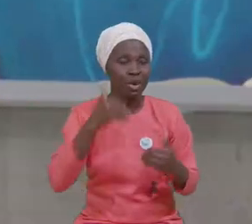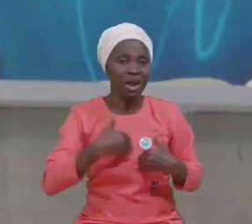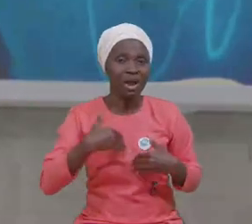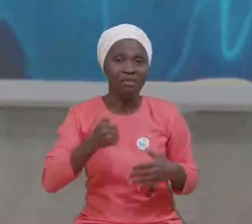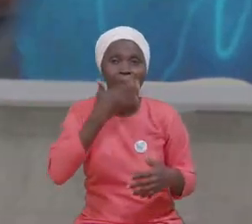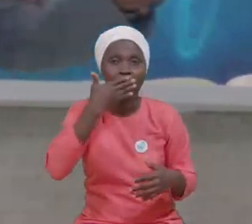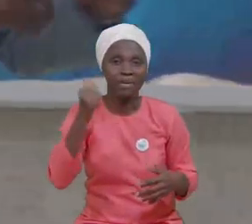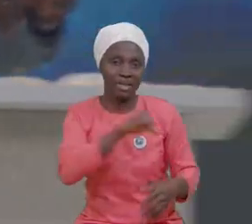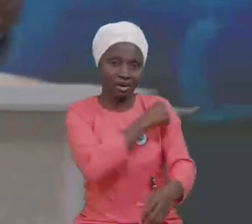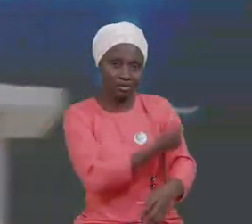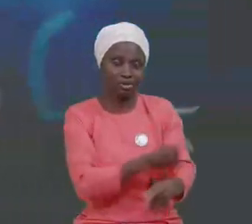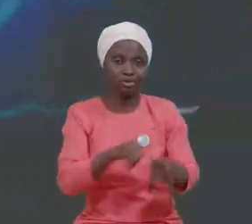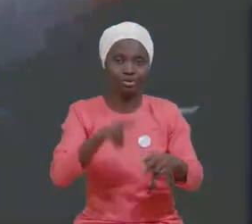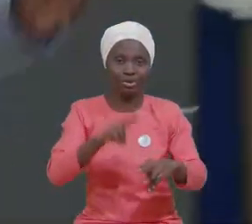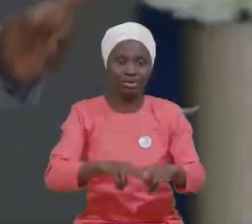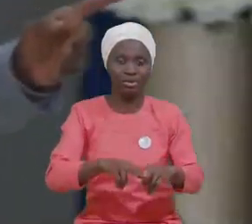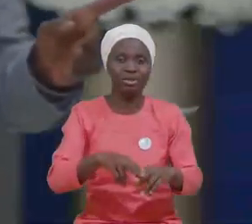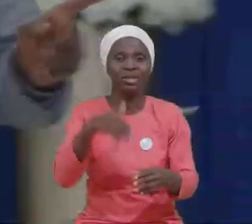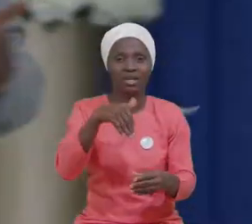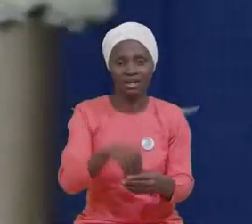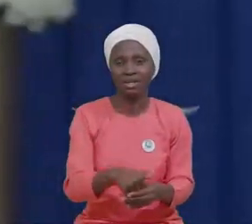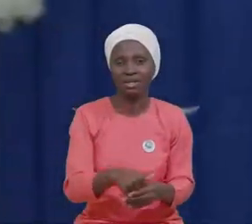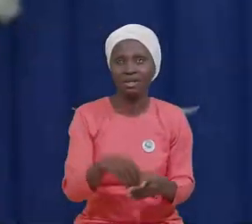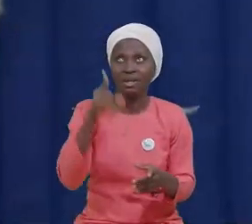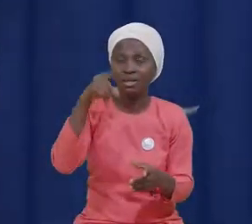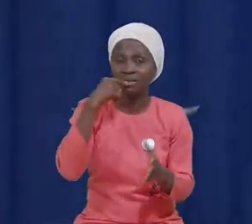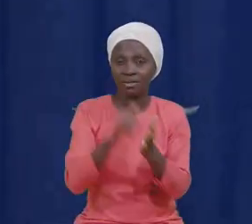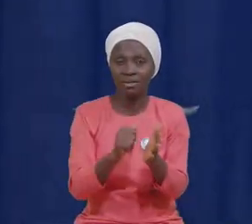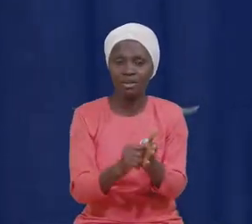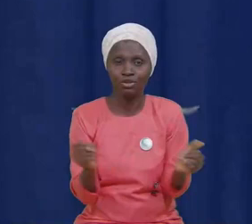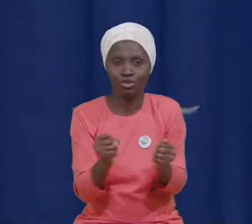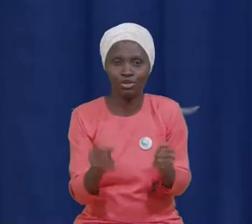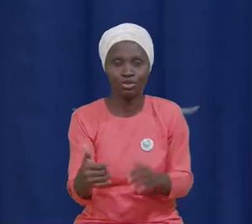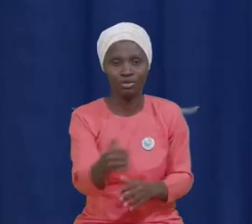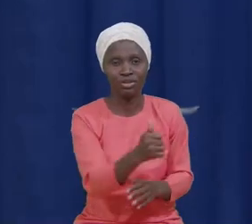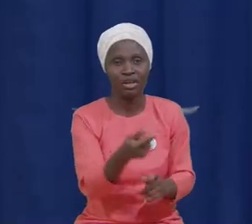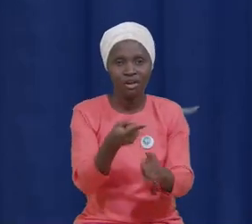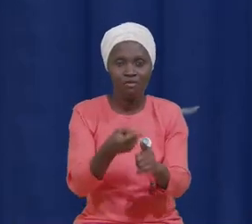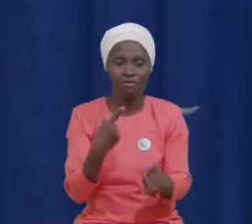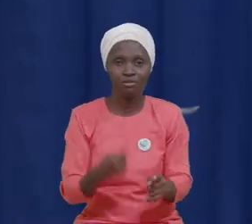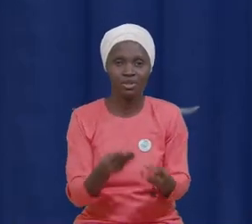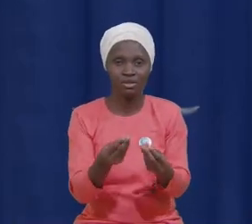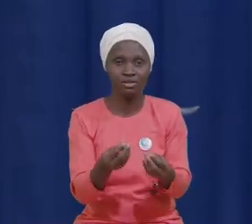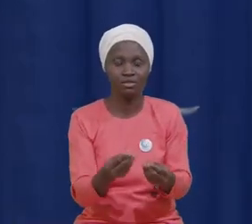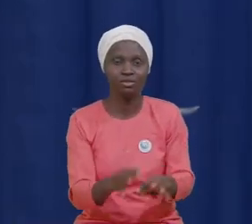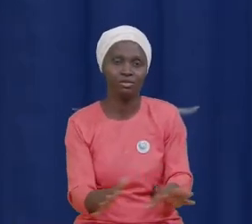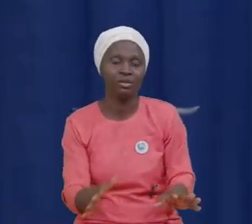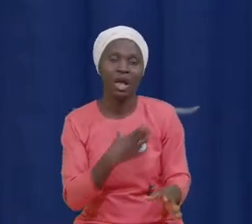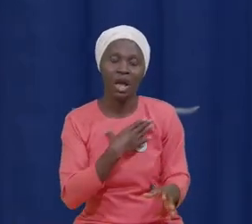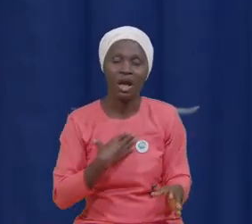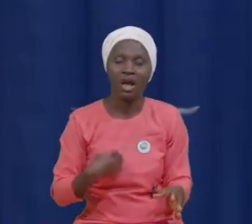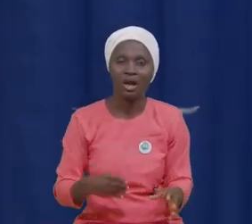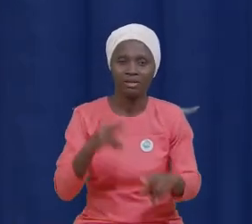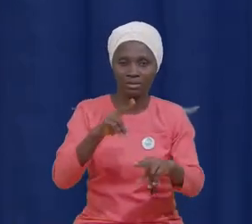meilleure autorité pour mieux t'asseoir. Il dit, secoue ta poussière. Lève-toi. Et tu